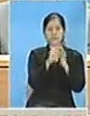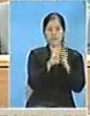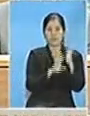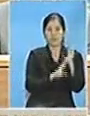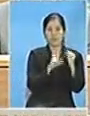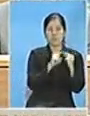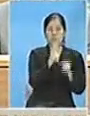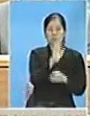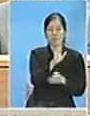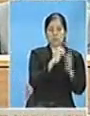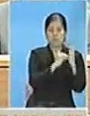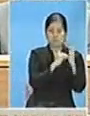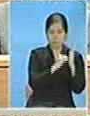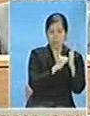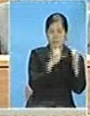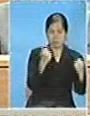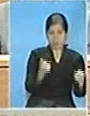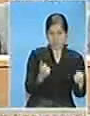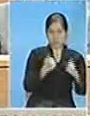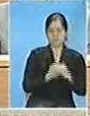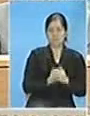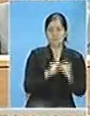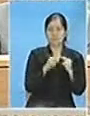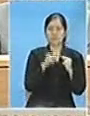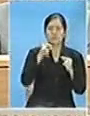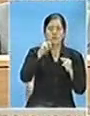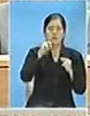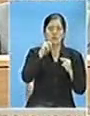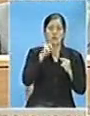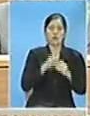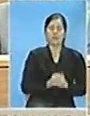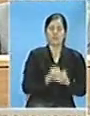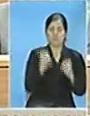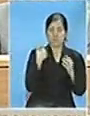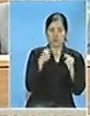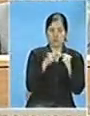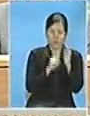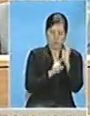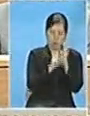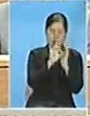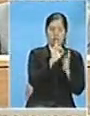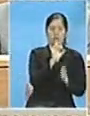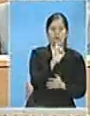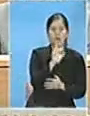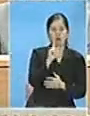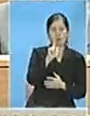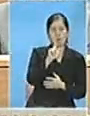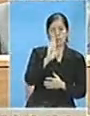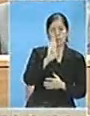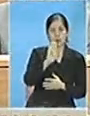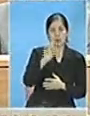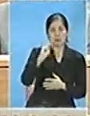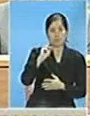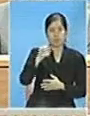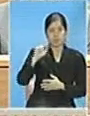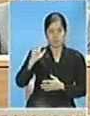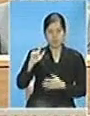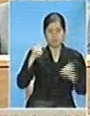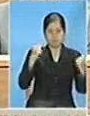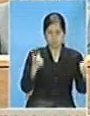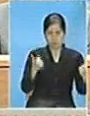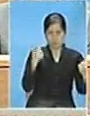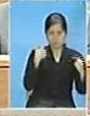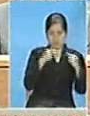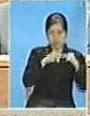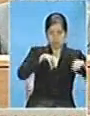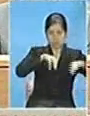ทม.ยืนยันว่าน้ำระดับ100ลูกบาศก์เมตรมิลลิเมตรสามารถบริหารจัดการได้ภายใน3